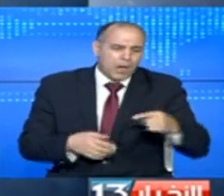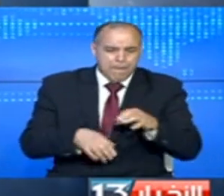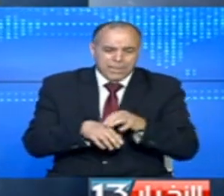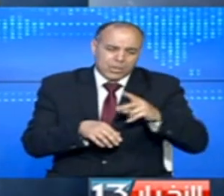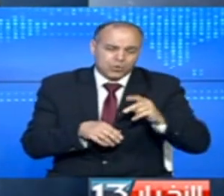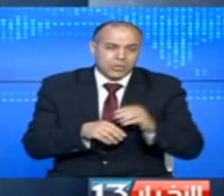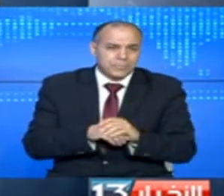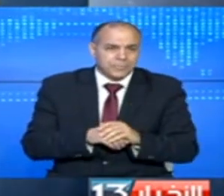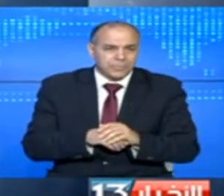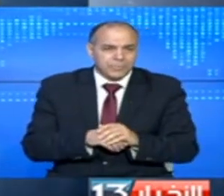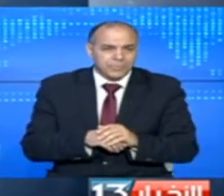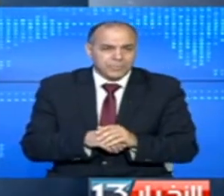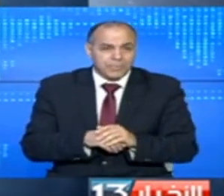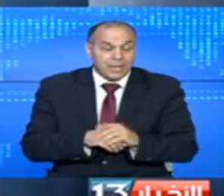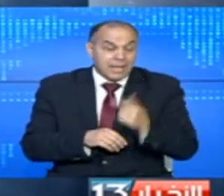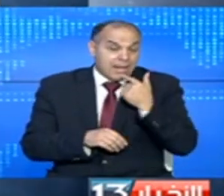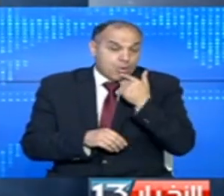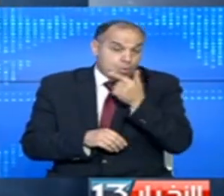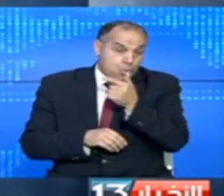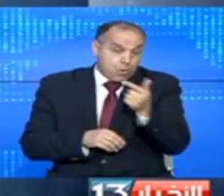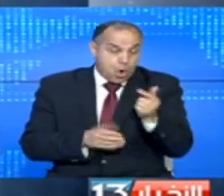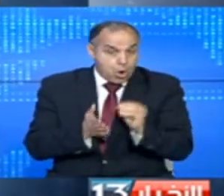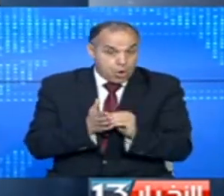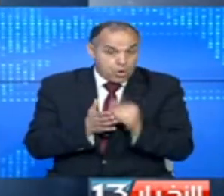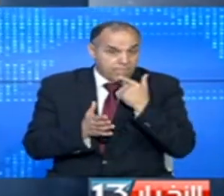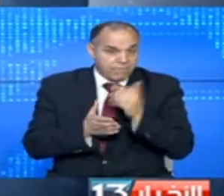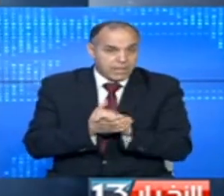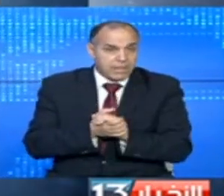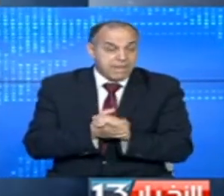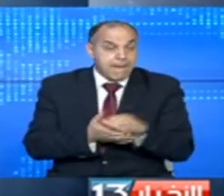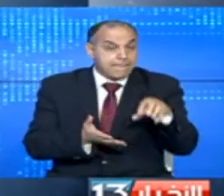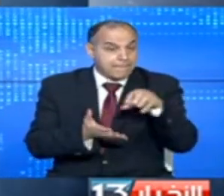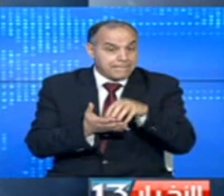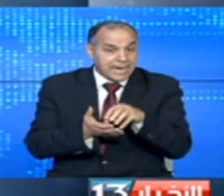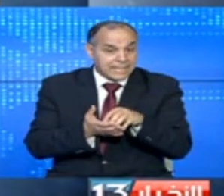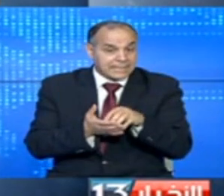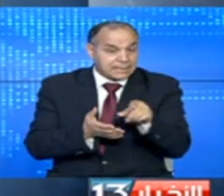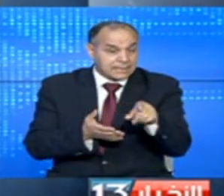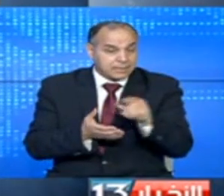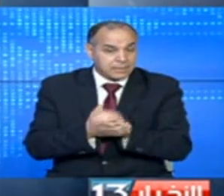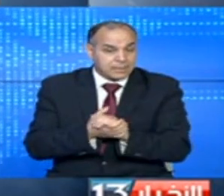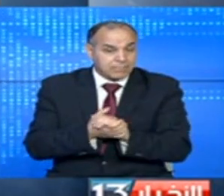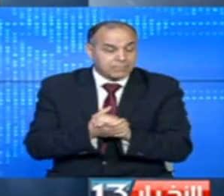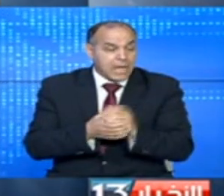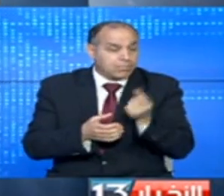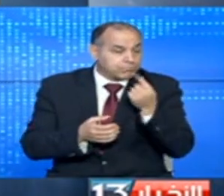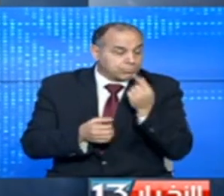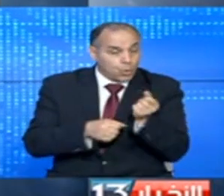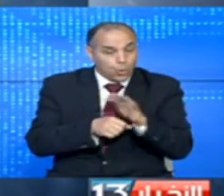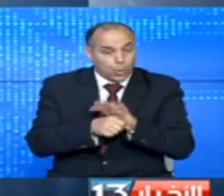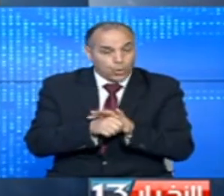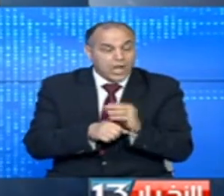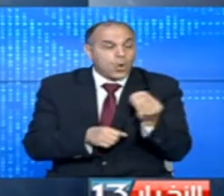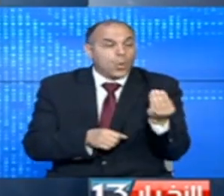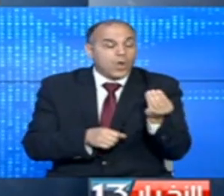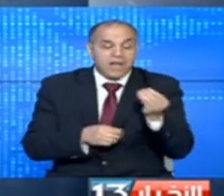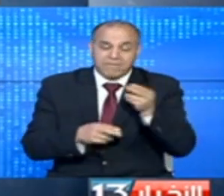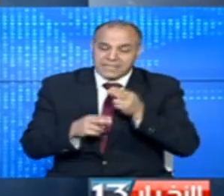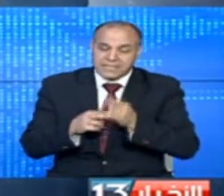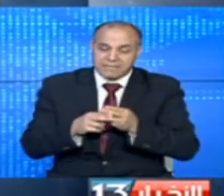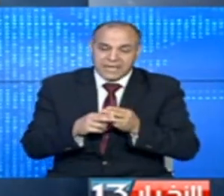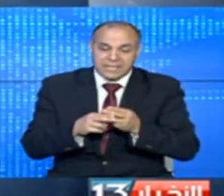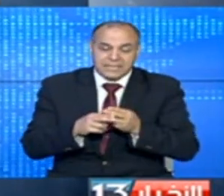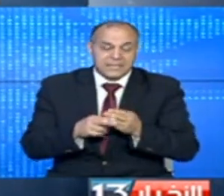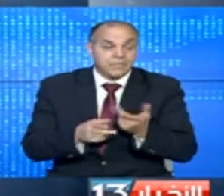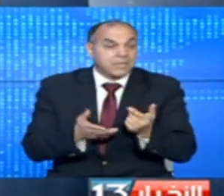من هذا القبيل. حبيت نقول أيضا اللي في المركز نتاع معالجة الكورونا بجهة صفاقس في المستشفى